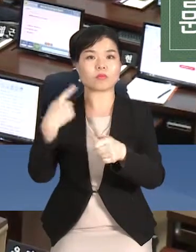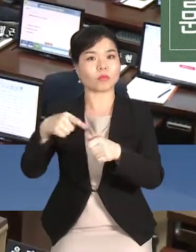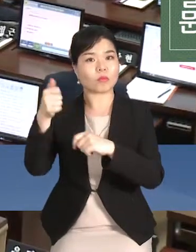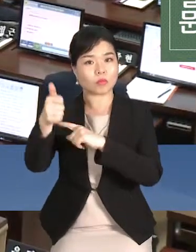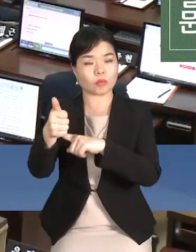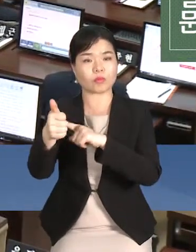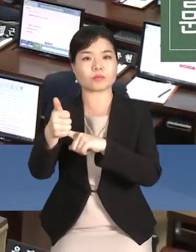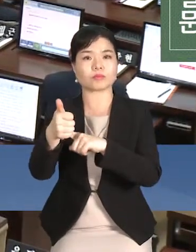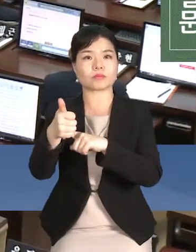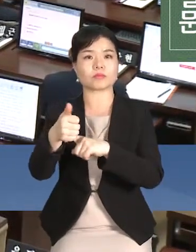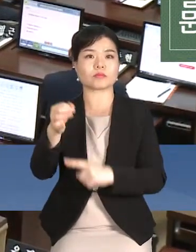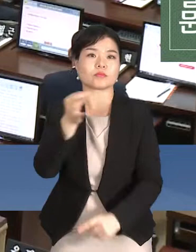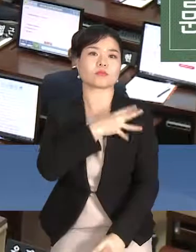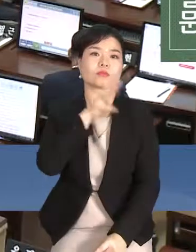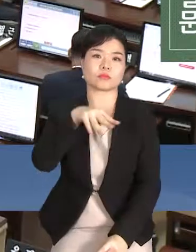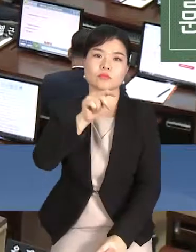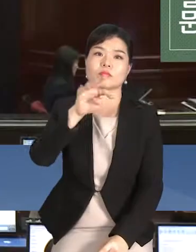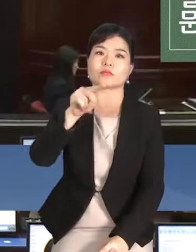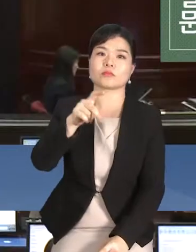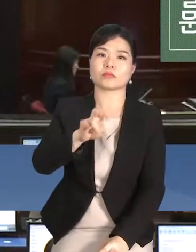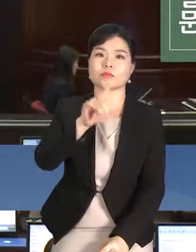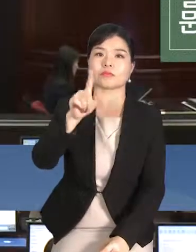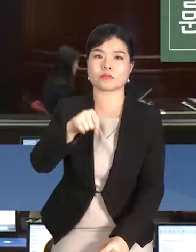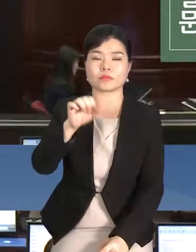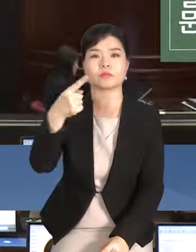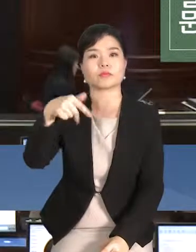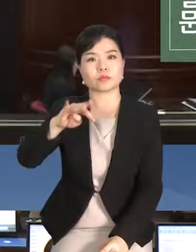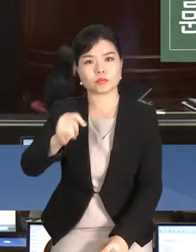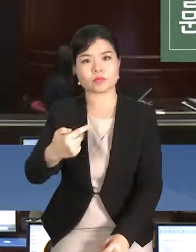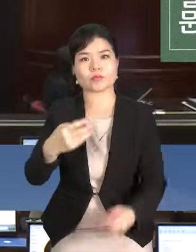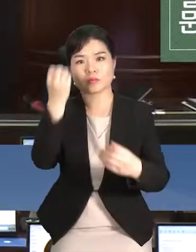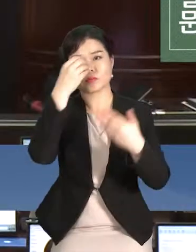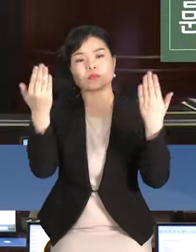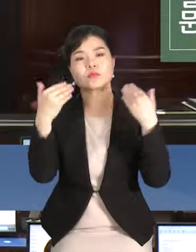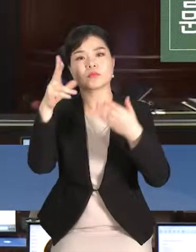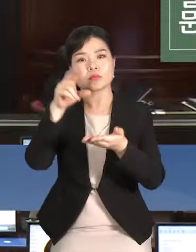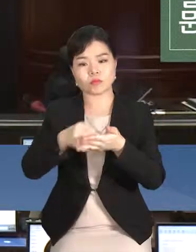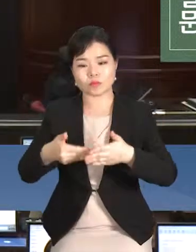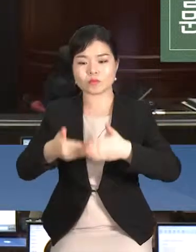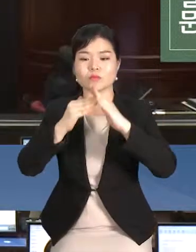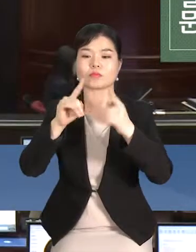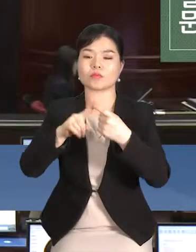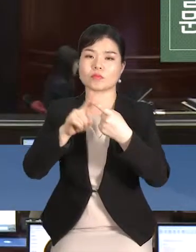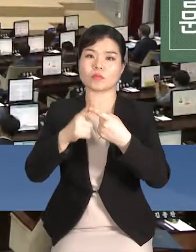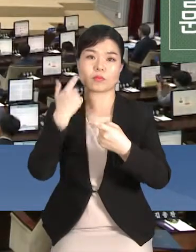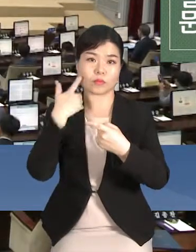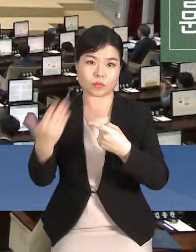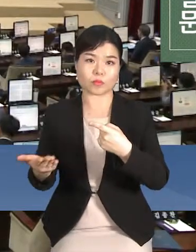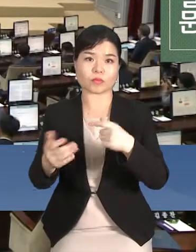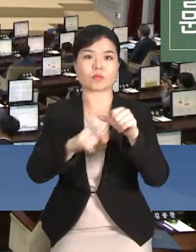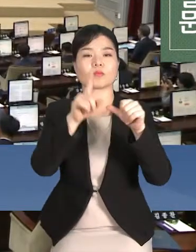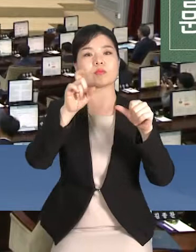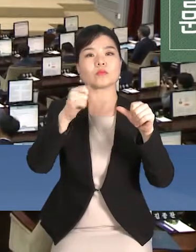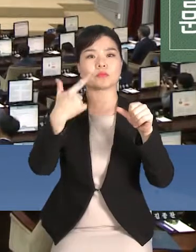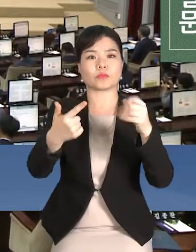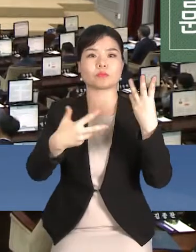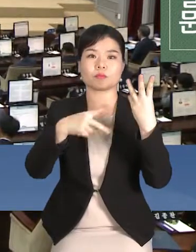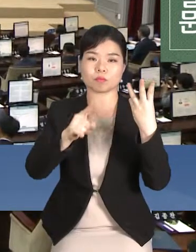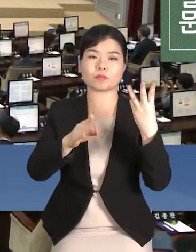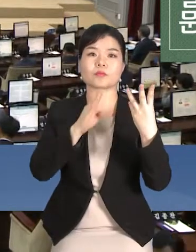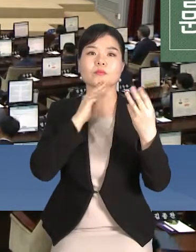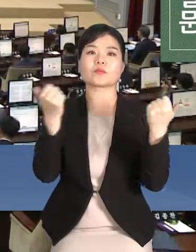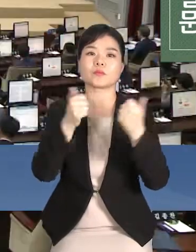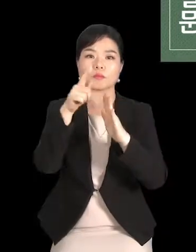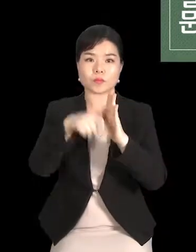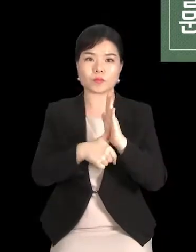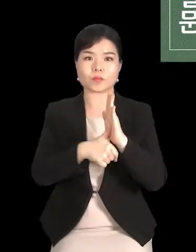상대로 부천 범박 옥길 신도시 고등학교 설립 문제를 문의했습니다. 5월 16일 제3차